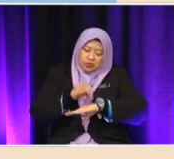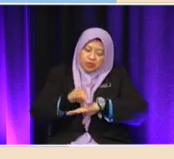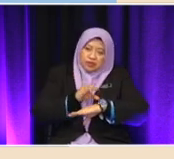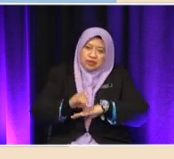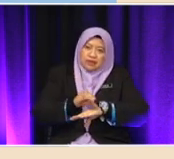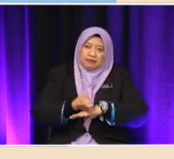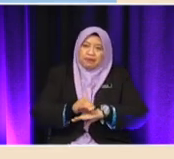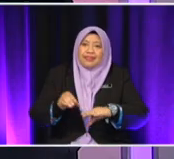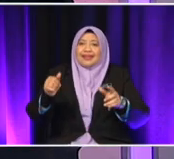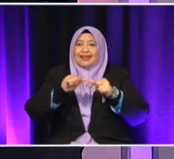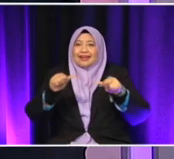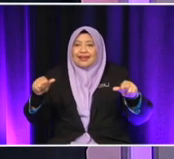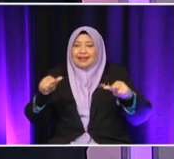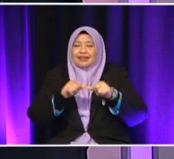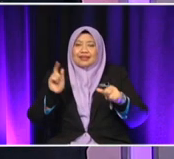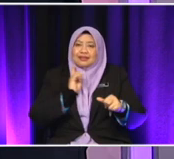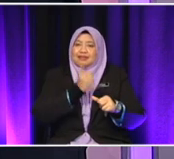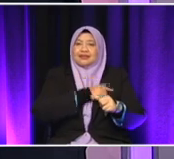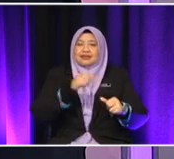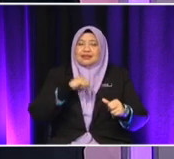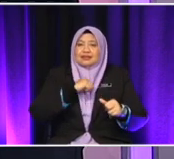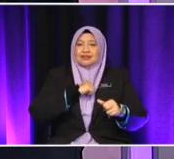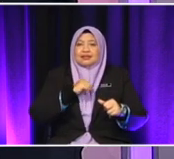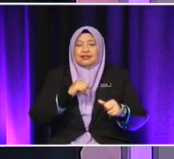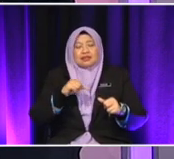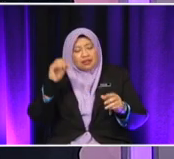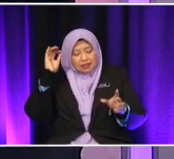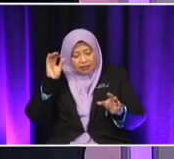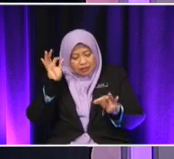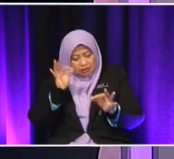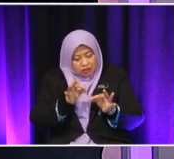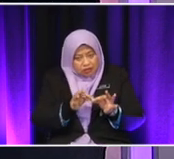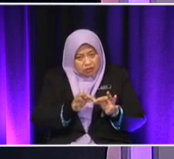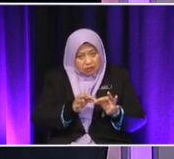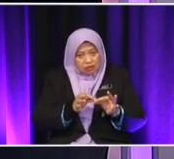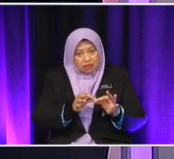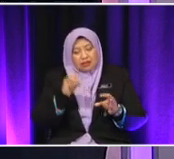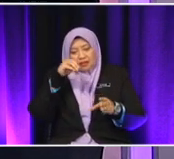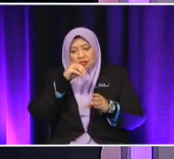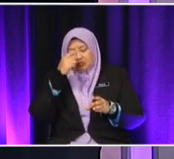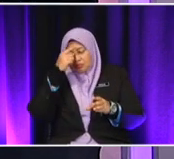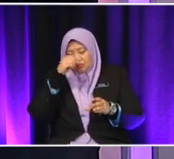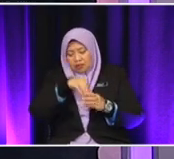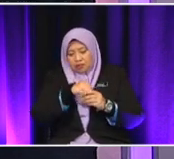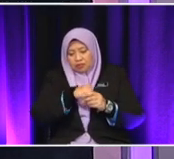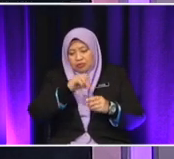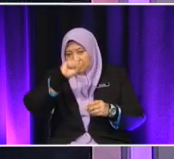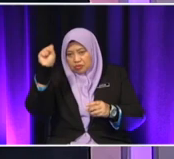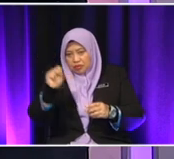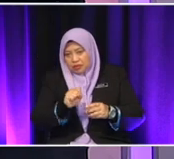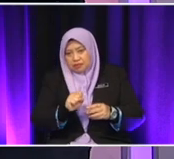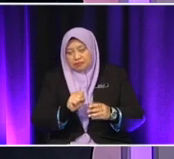boleh menggunakan ayat kita sendiri asalkan sesuai dengan konteks ataupun soalan yang di soal di dalam soal